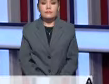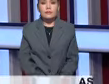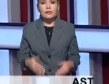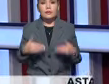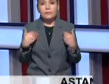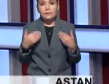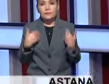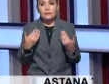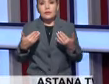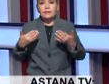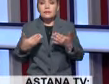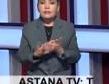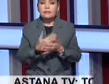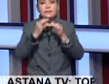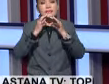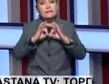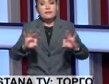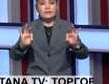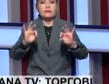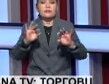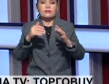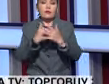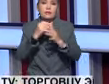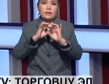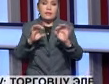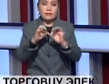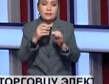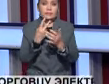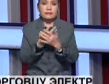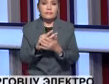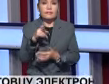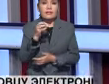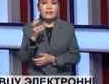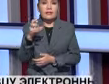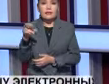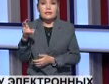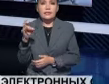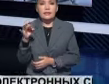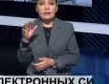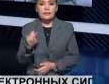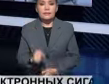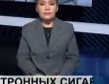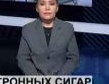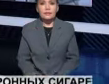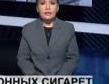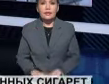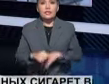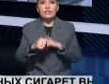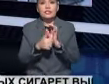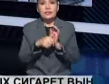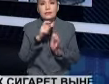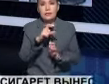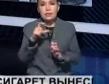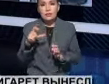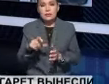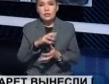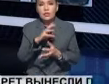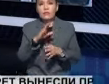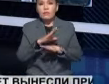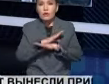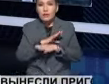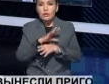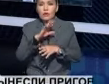Здравствуйте. С самыми свежими новостями в мире ближайшие пару минут ознакомлю я, Дильназ Асикенова. 16 человек погибли в